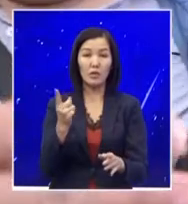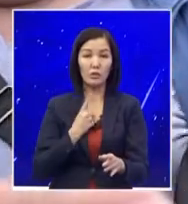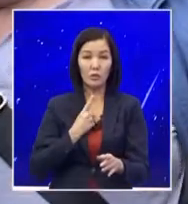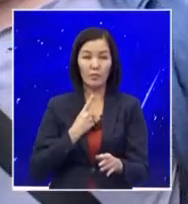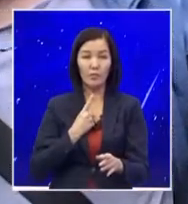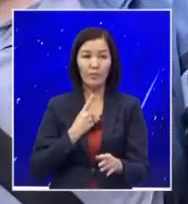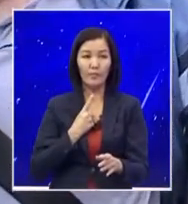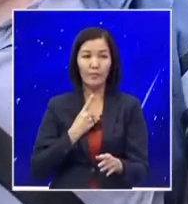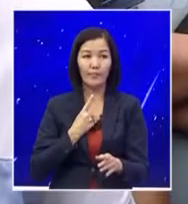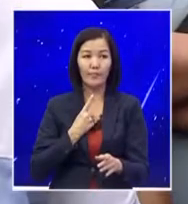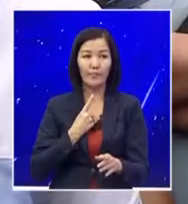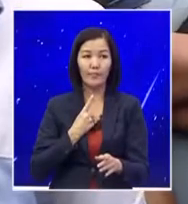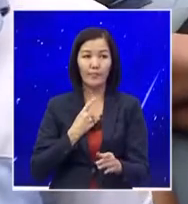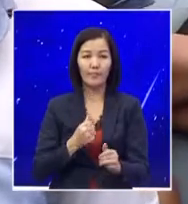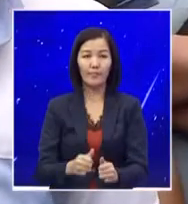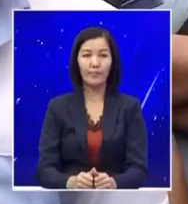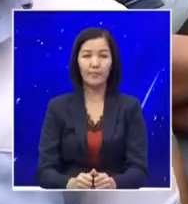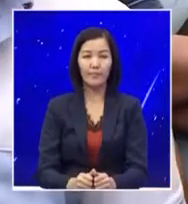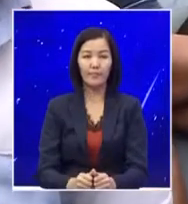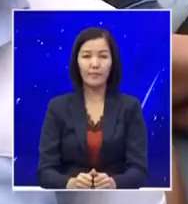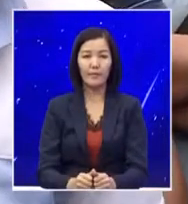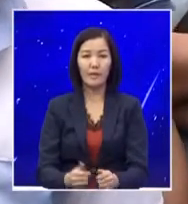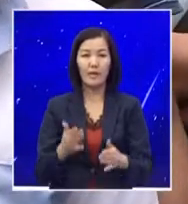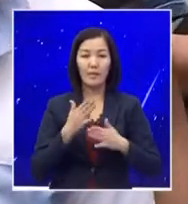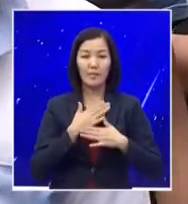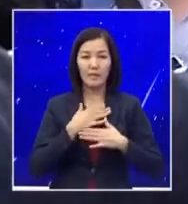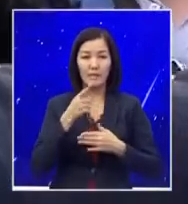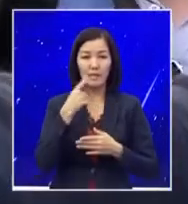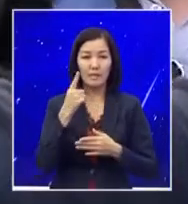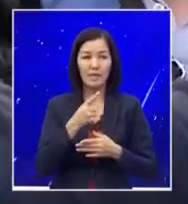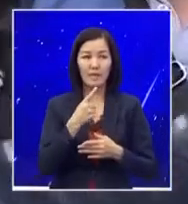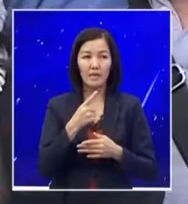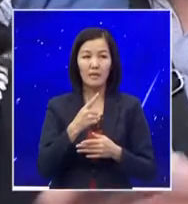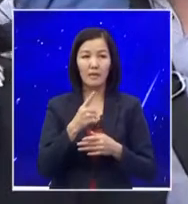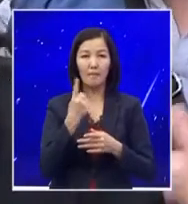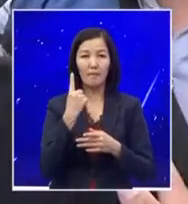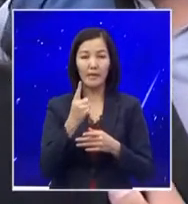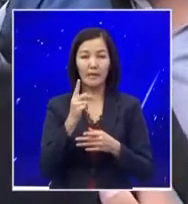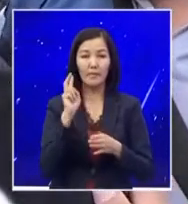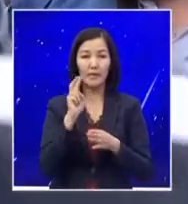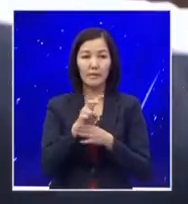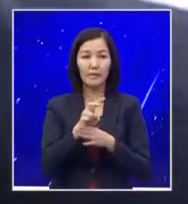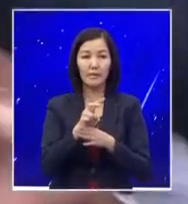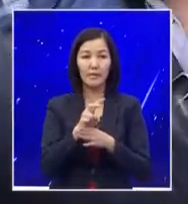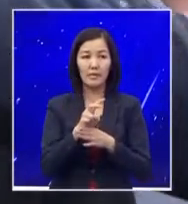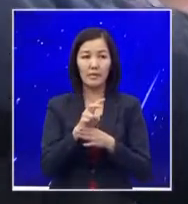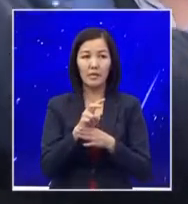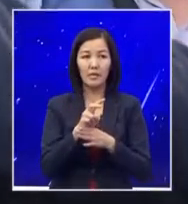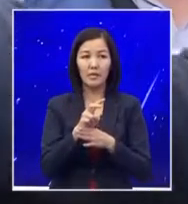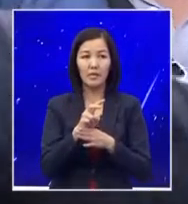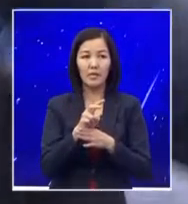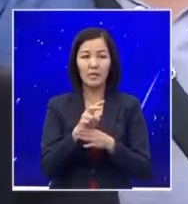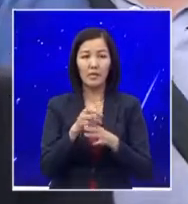жақындап. Даже менен больше есть. Міне, мен сізге айтайын. Кіргізейік машинаны. Дұрыс қой, мында